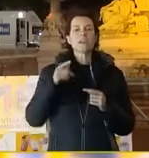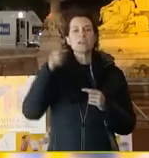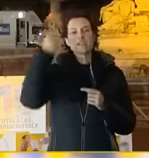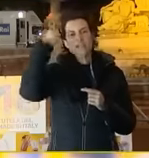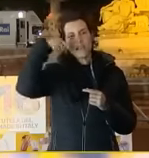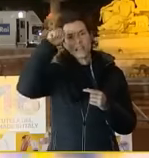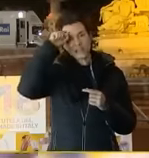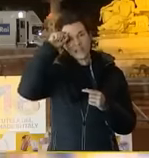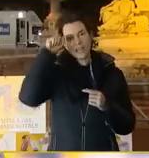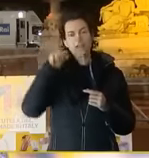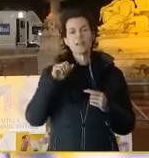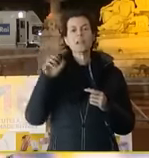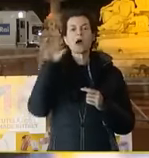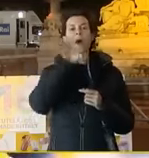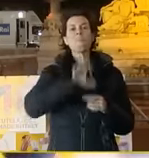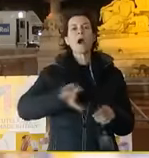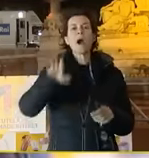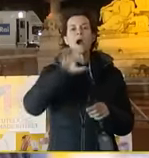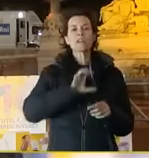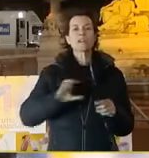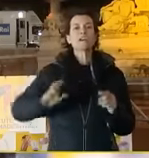la Sicilia, la Puglia,